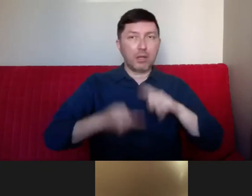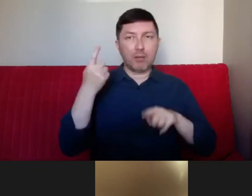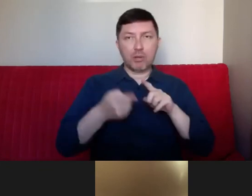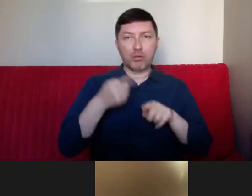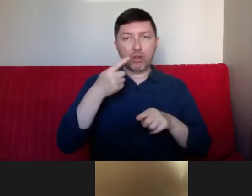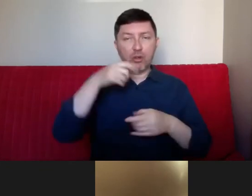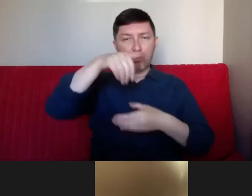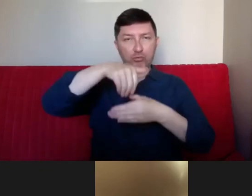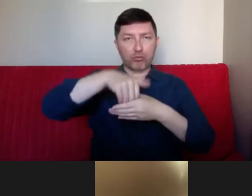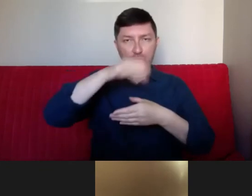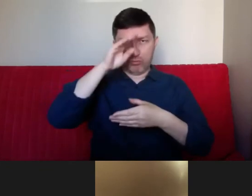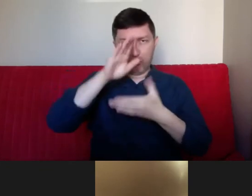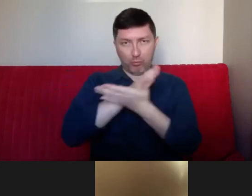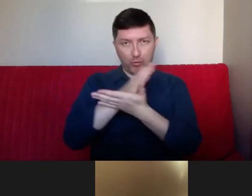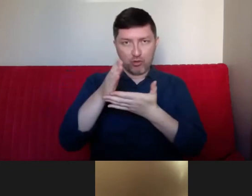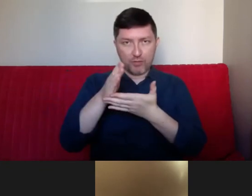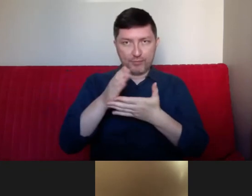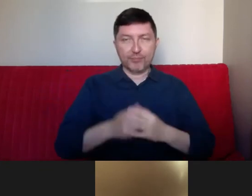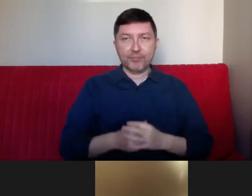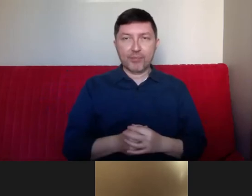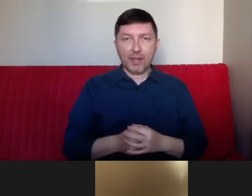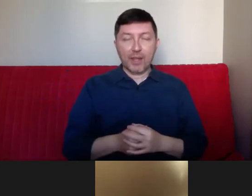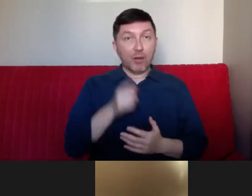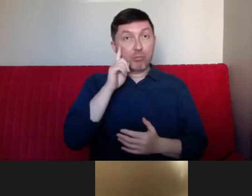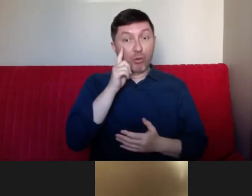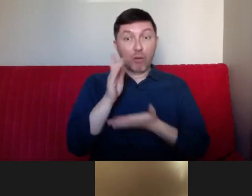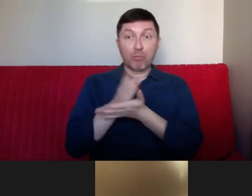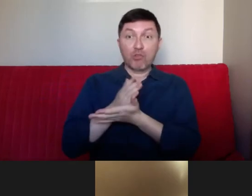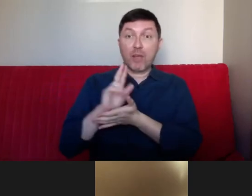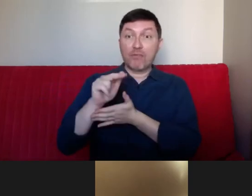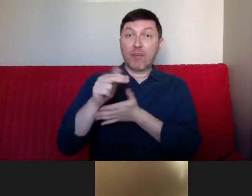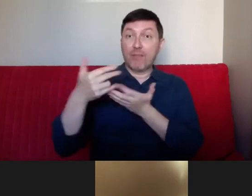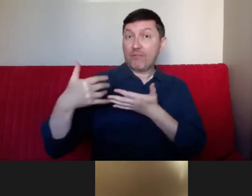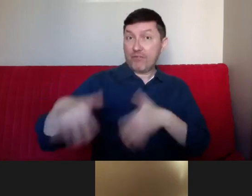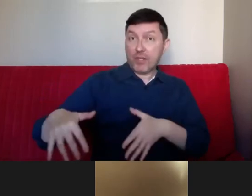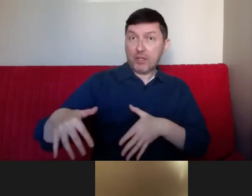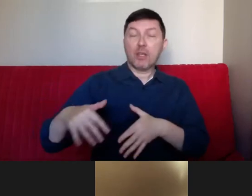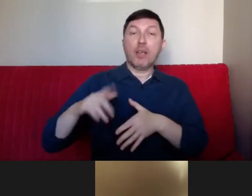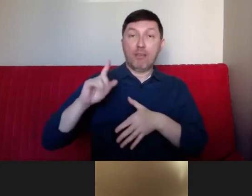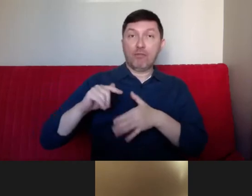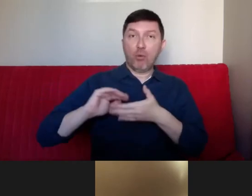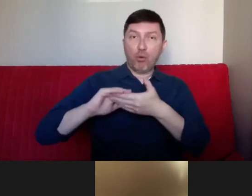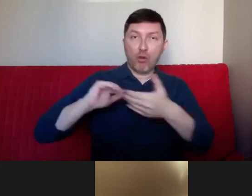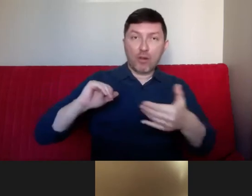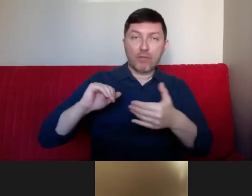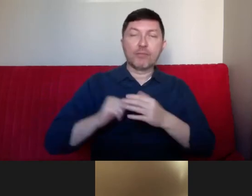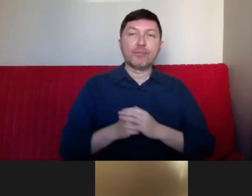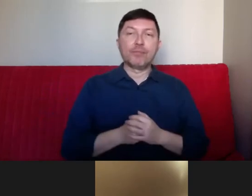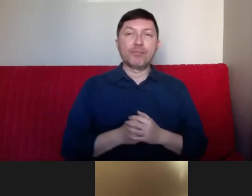in this time, particularly when you speak about supported employment and EDU,